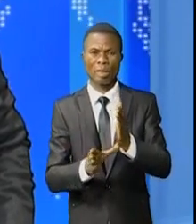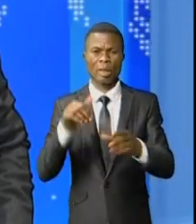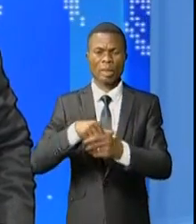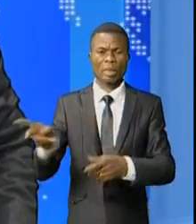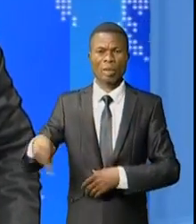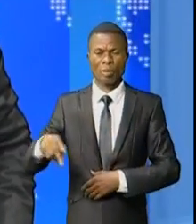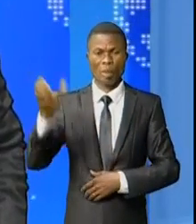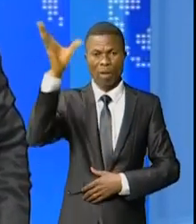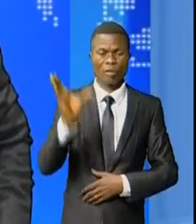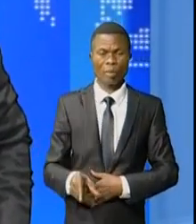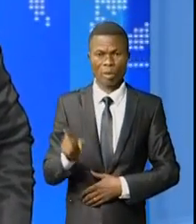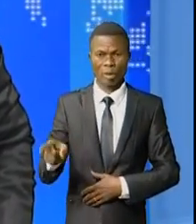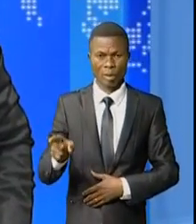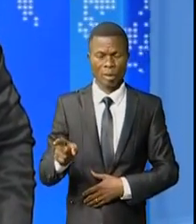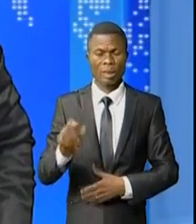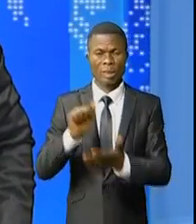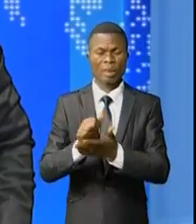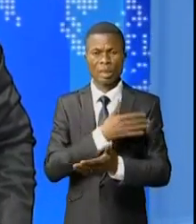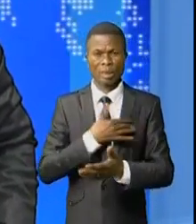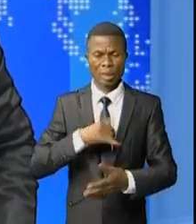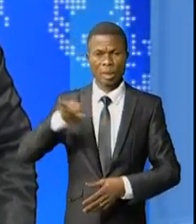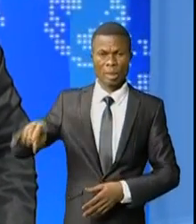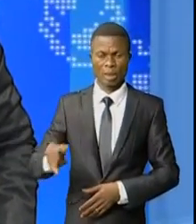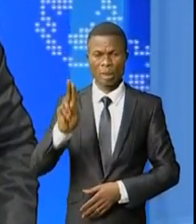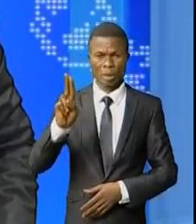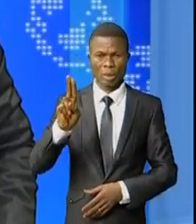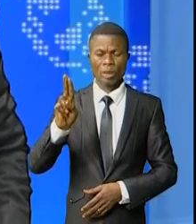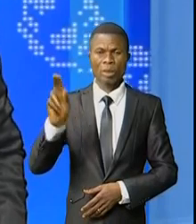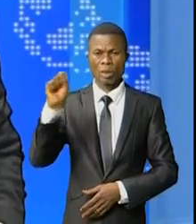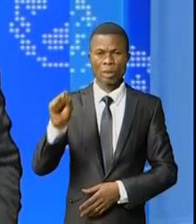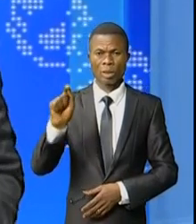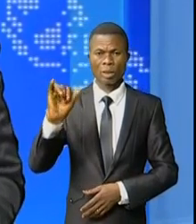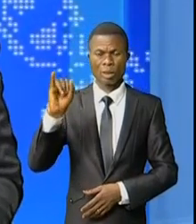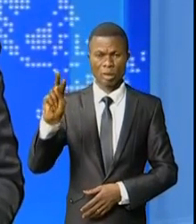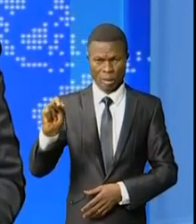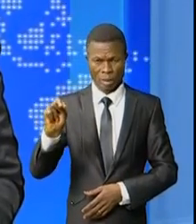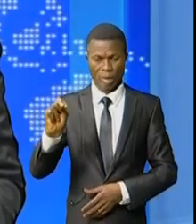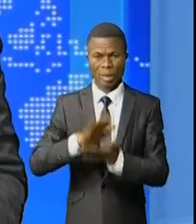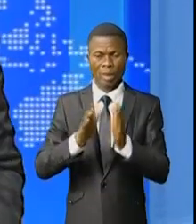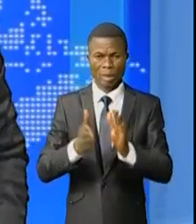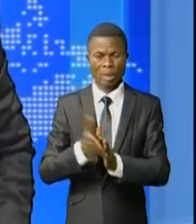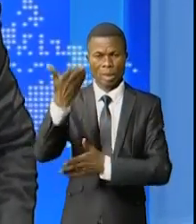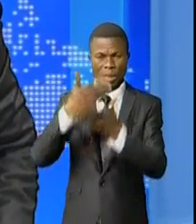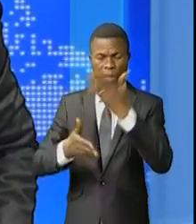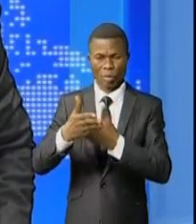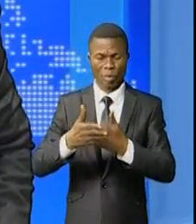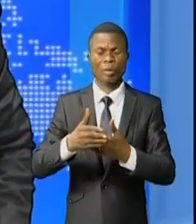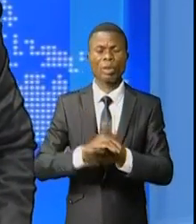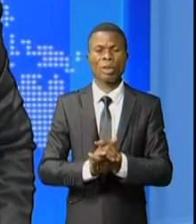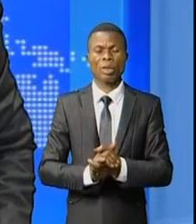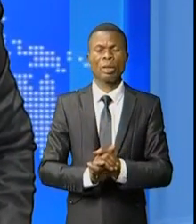du Congo central. Il s'agit de Justin Luemba Makoso qui vient justement de prendre ses nouvelles